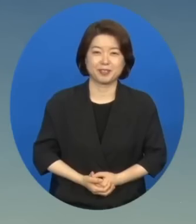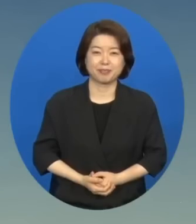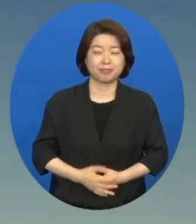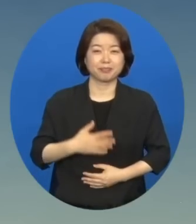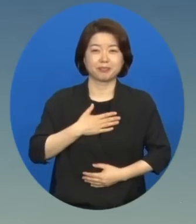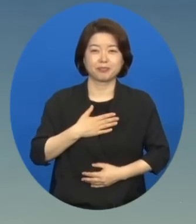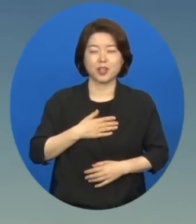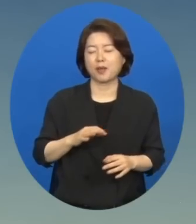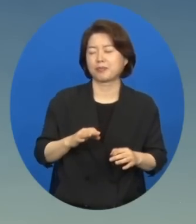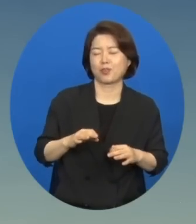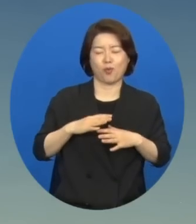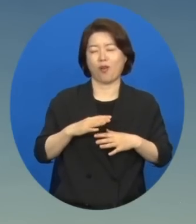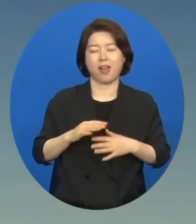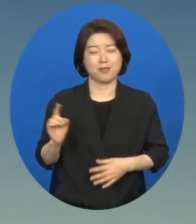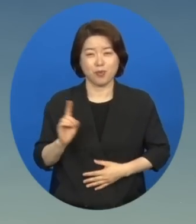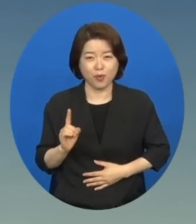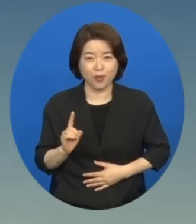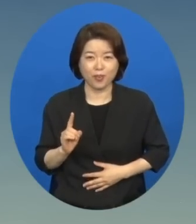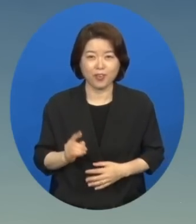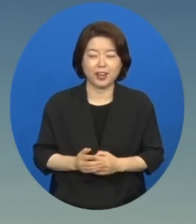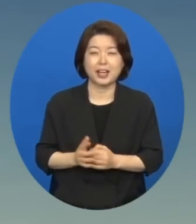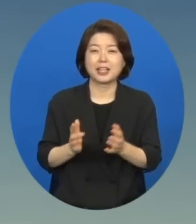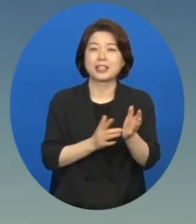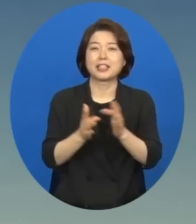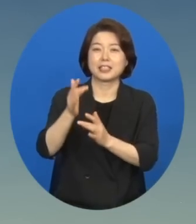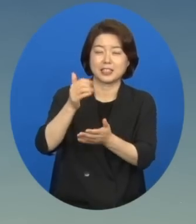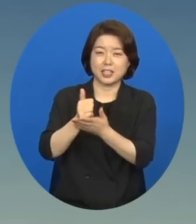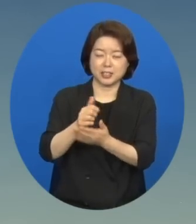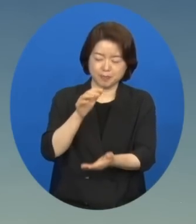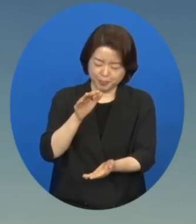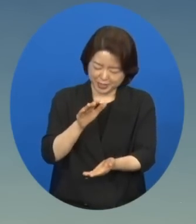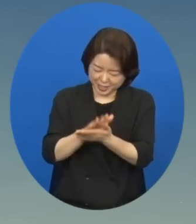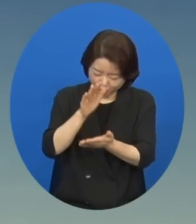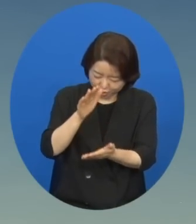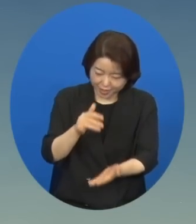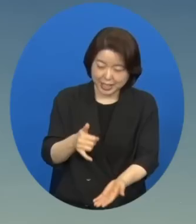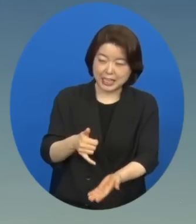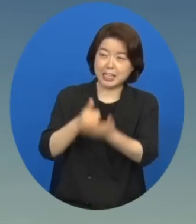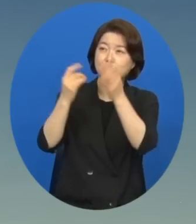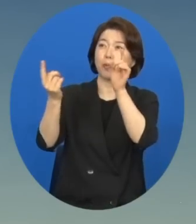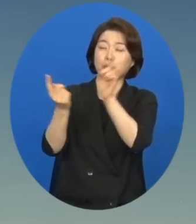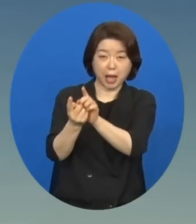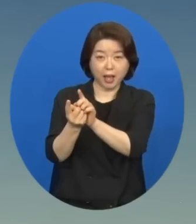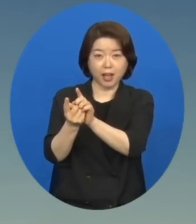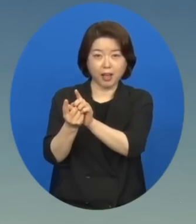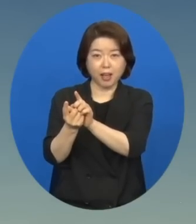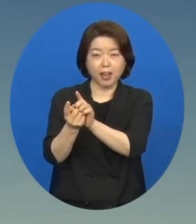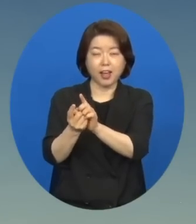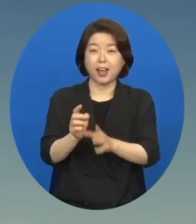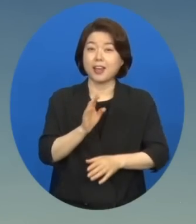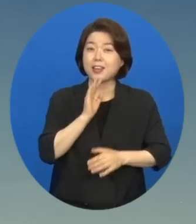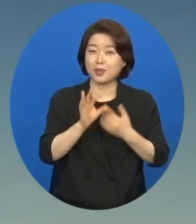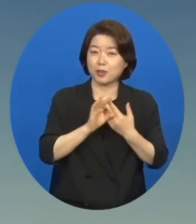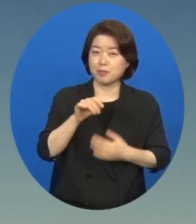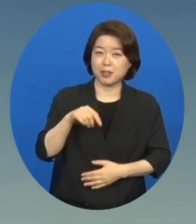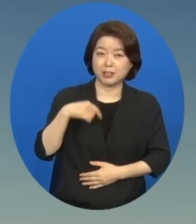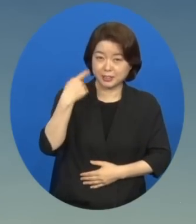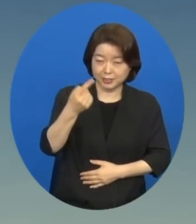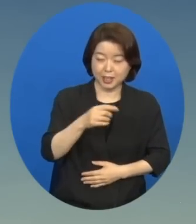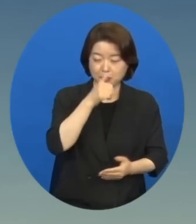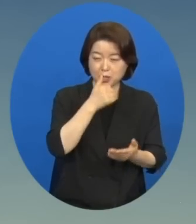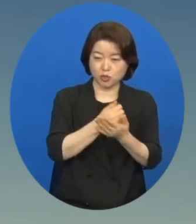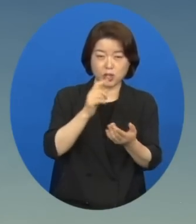저는 정말 깜짝 놀랐던 것이 예수님 그렇게 뜨겁게 인격적으로 만났으면 그러면 죄에